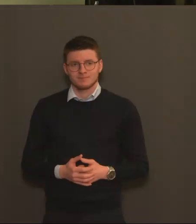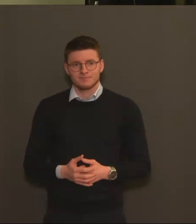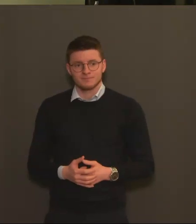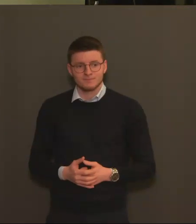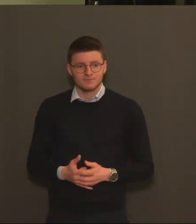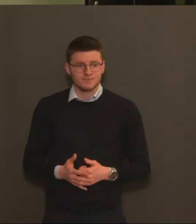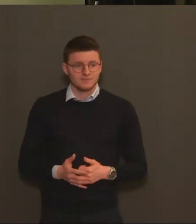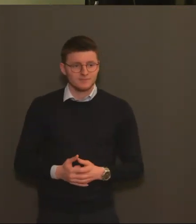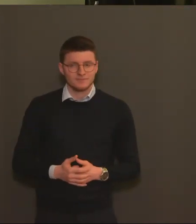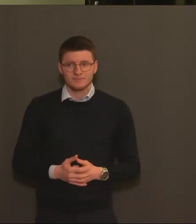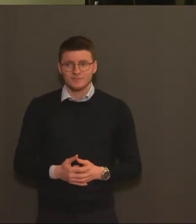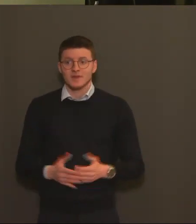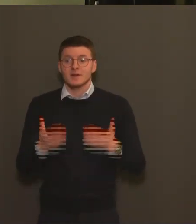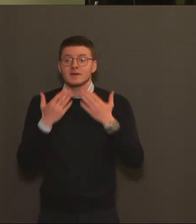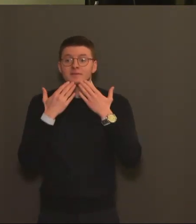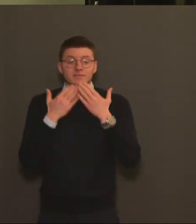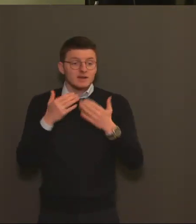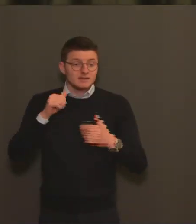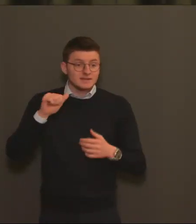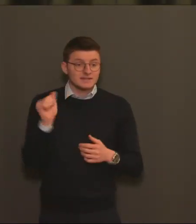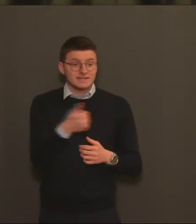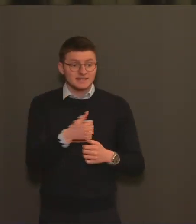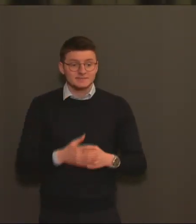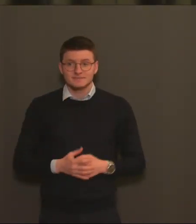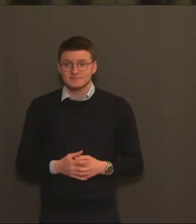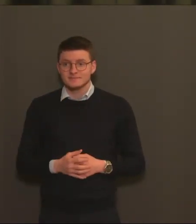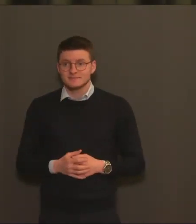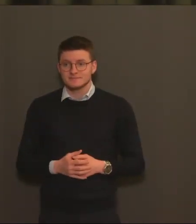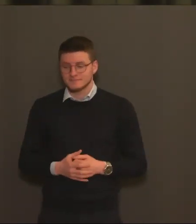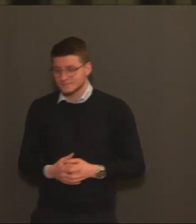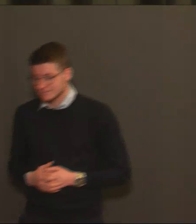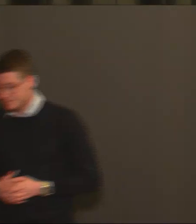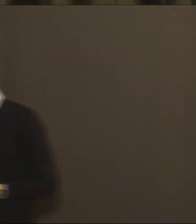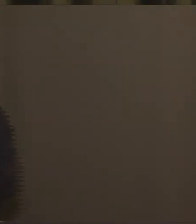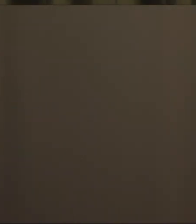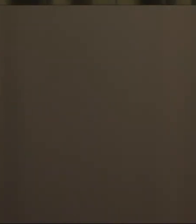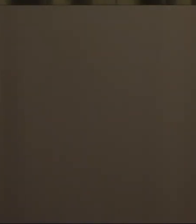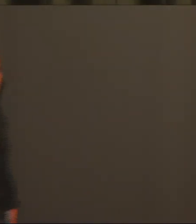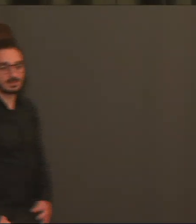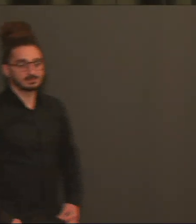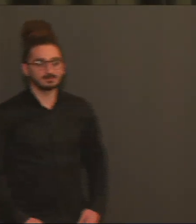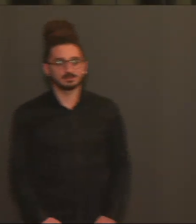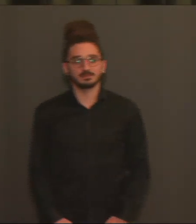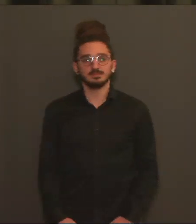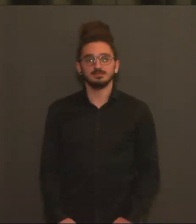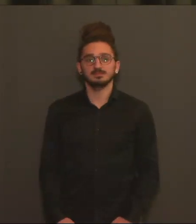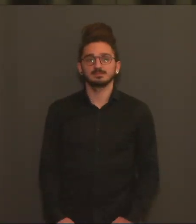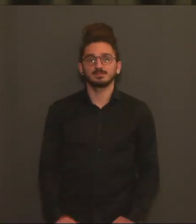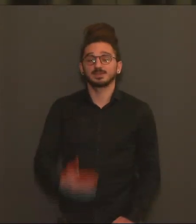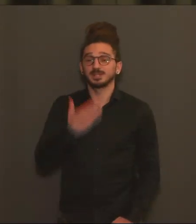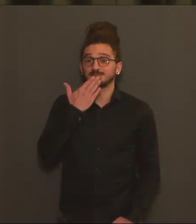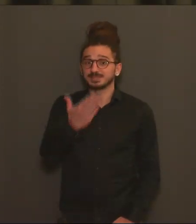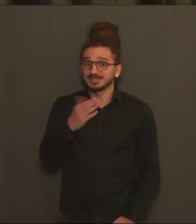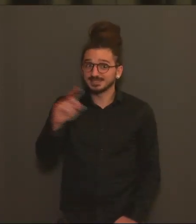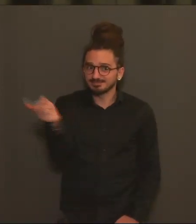Bedankt iedereen. Merci à tous. Un bon week-end. On se retrouve mardi